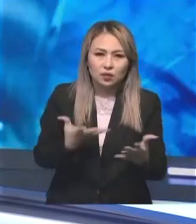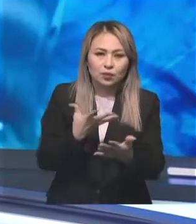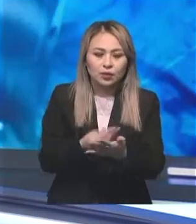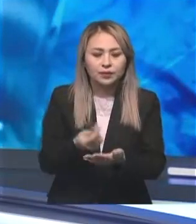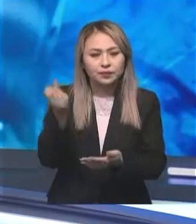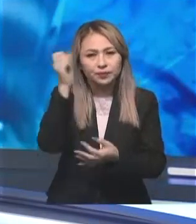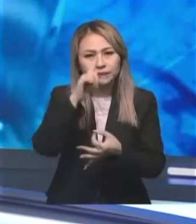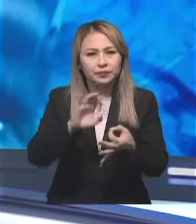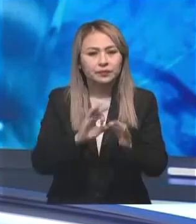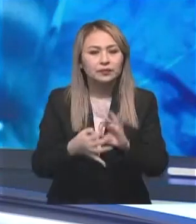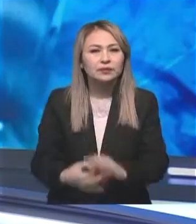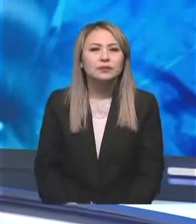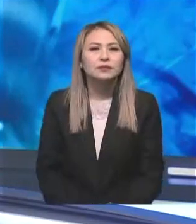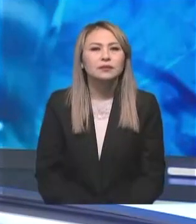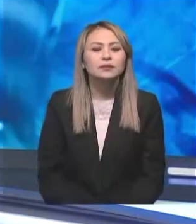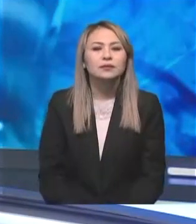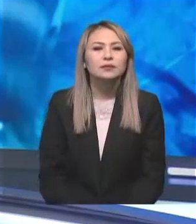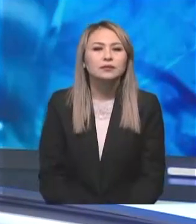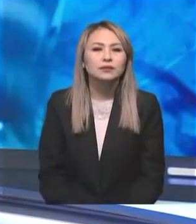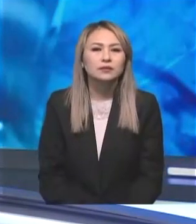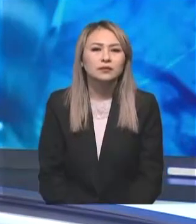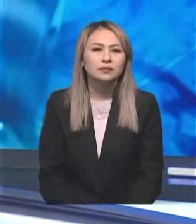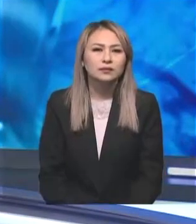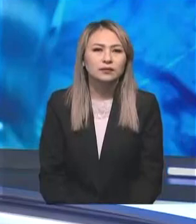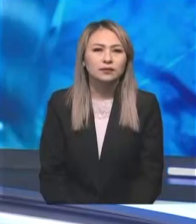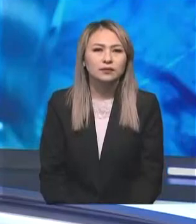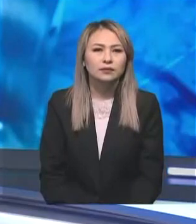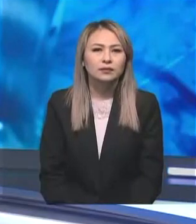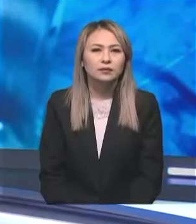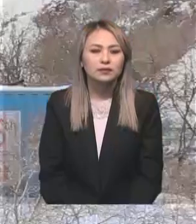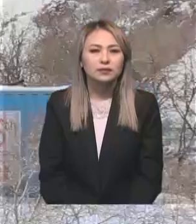инвестициялық жоба. Толығырақ Айдар Айбарұлы әңгімелейді.